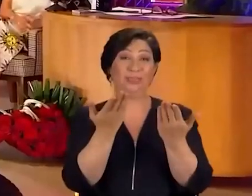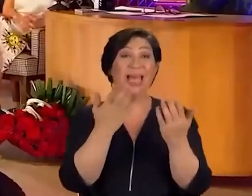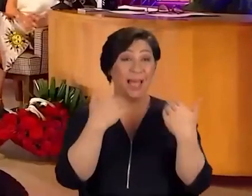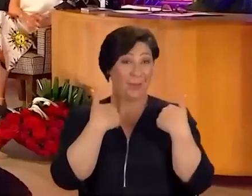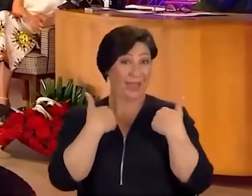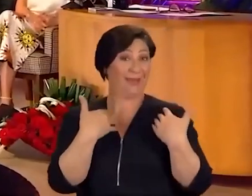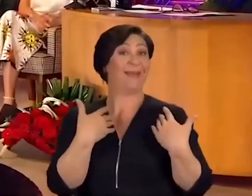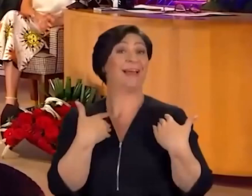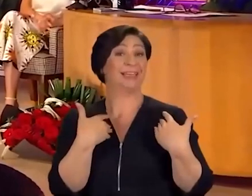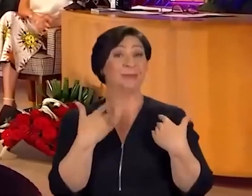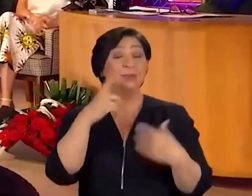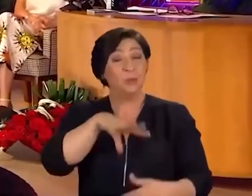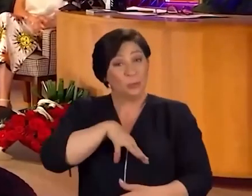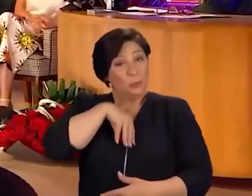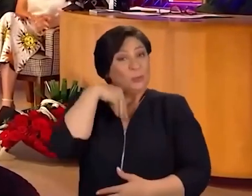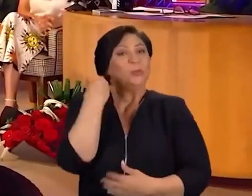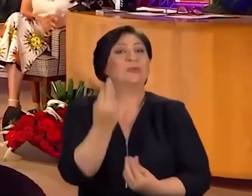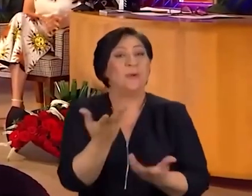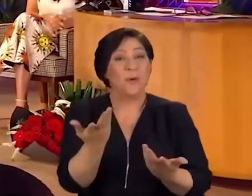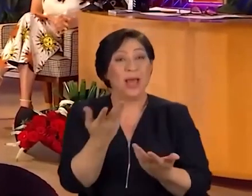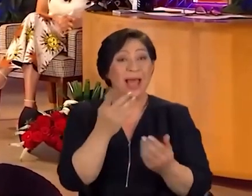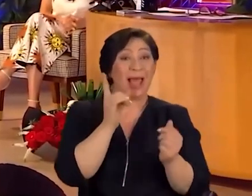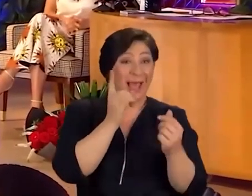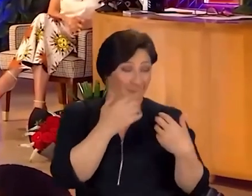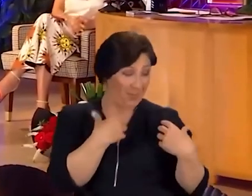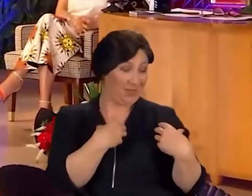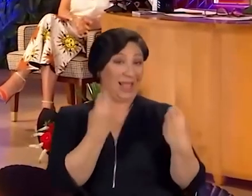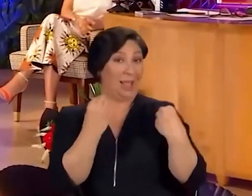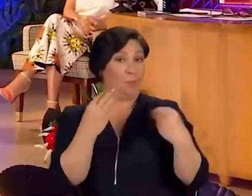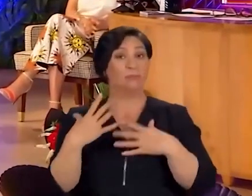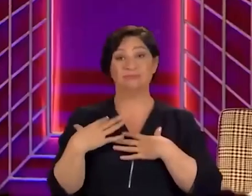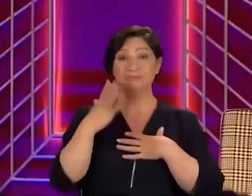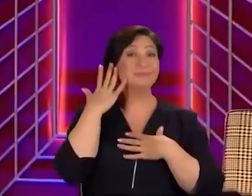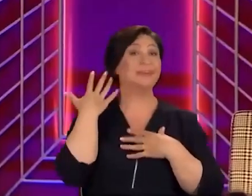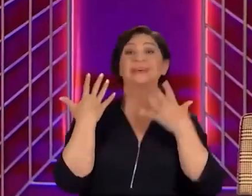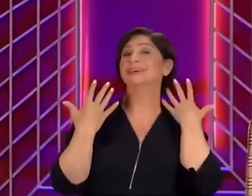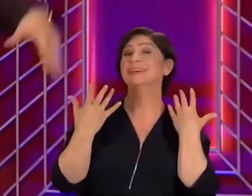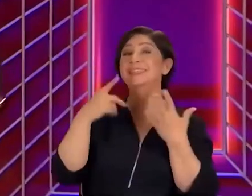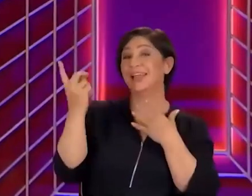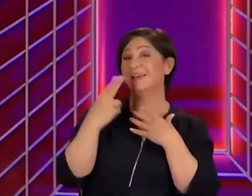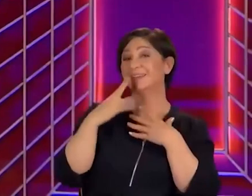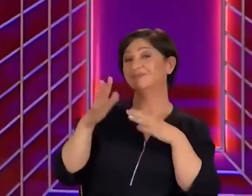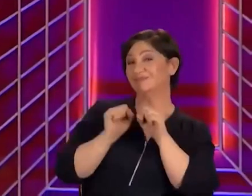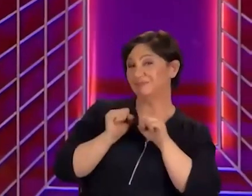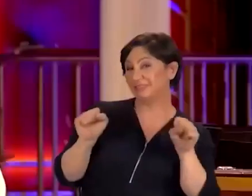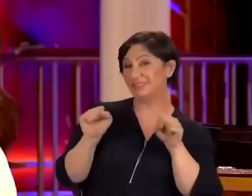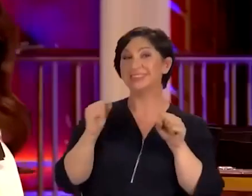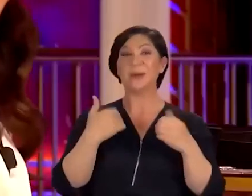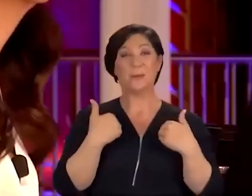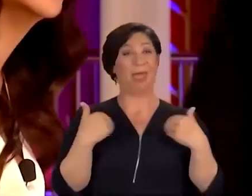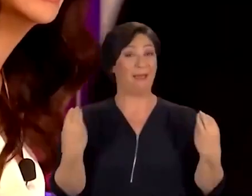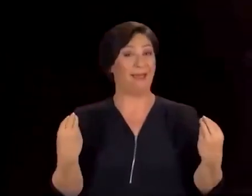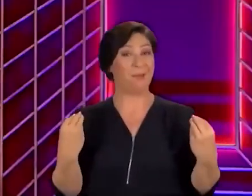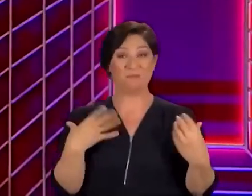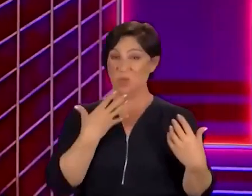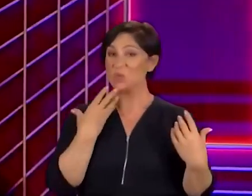alın ama beni. Ya bir ruh yani, katmıyor mu ya? Bir şey. Yani bir ya iyiyim değil mi? İşte bütün diğer karılar çatlasın. Ondan